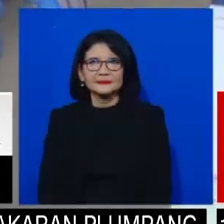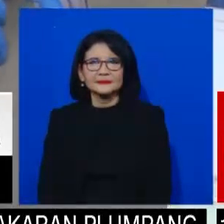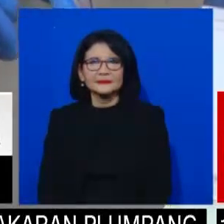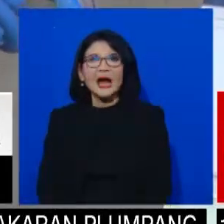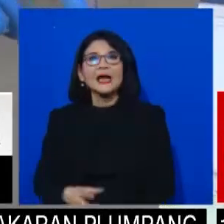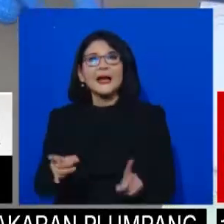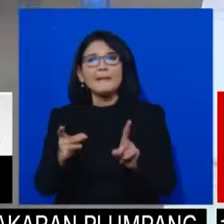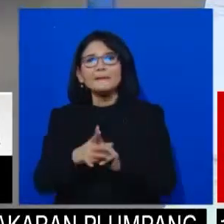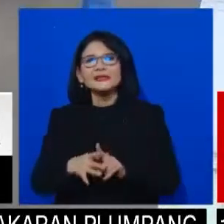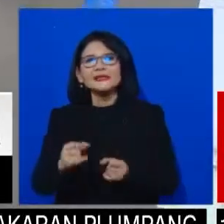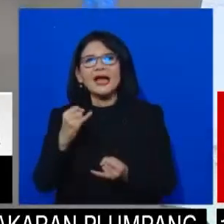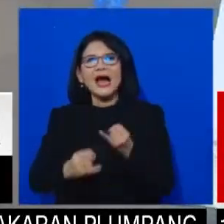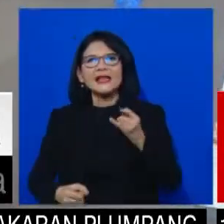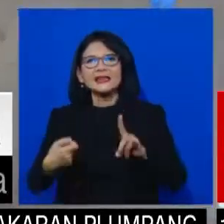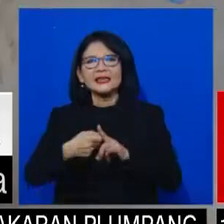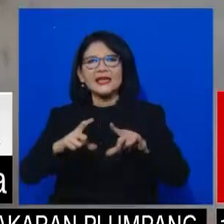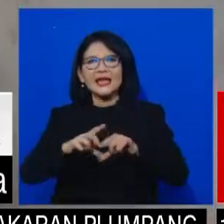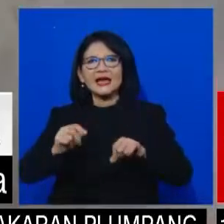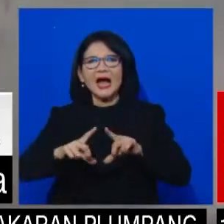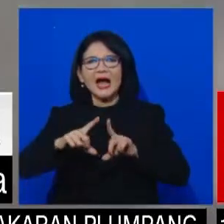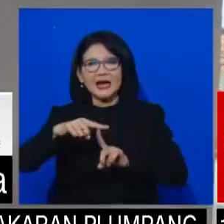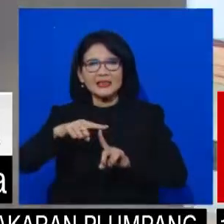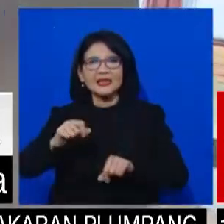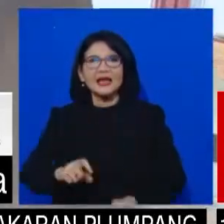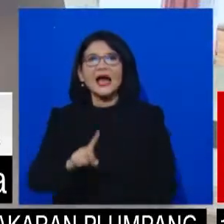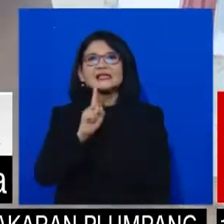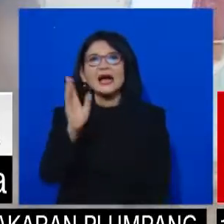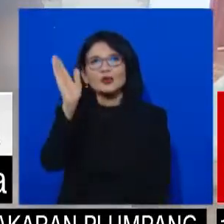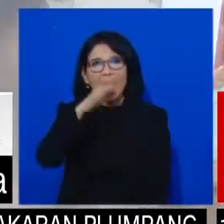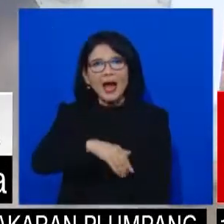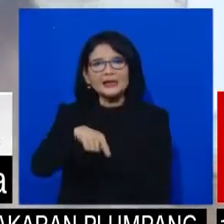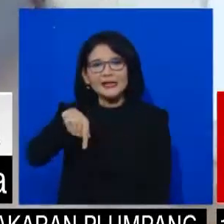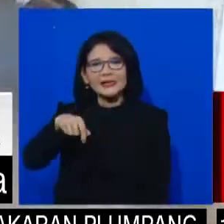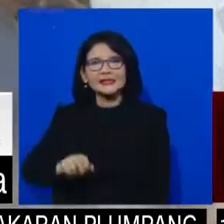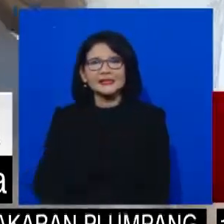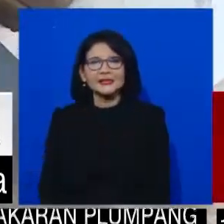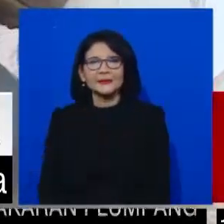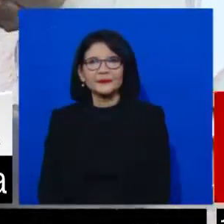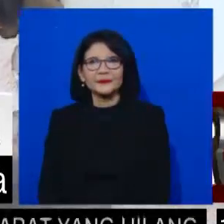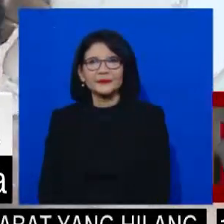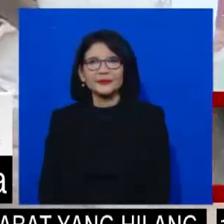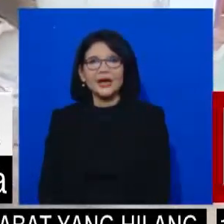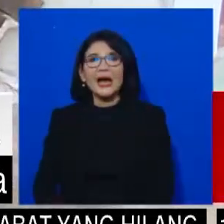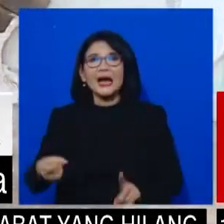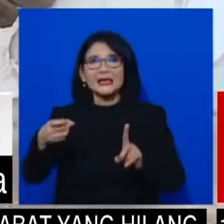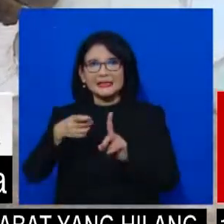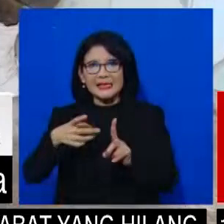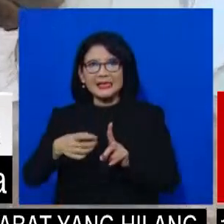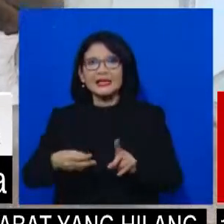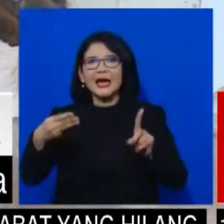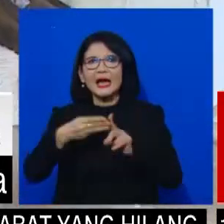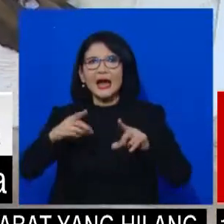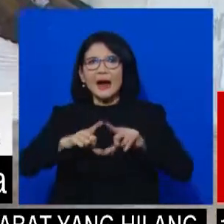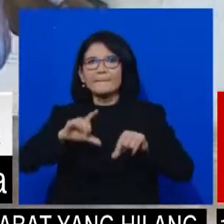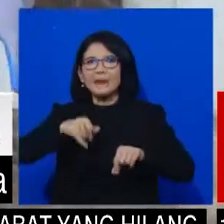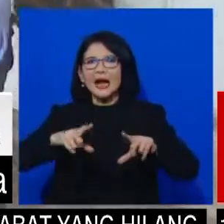Oke, selamat datang di segmen Sehari Menjadi. Ini lagi memotong dulu bahannya. Dari baja yang